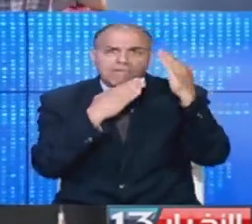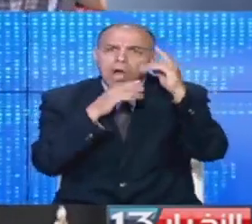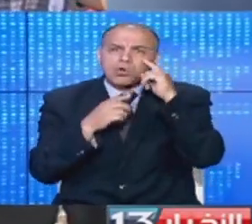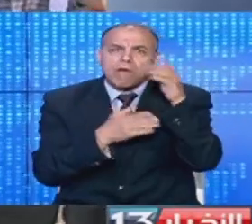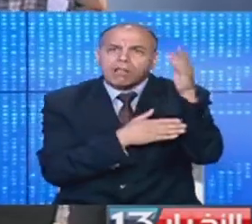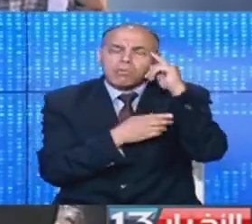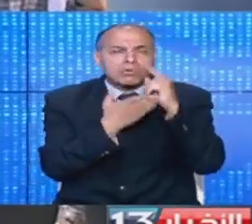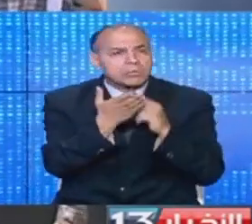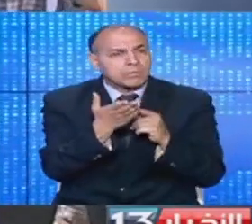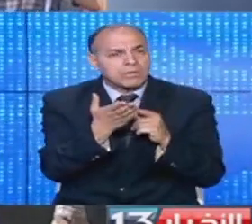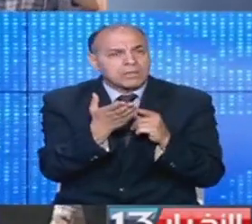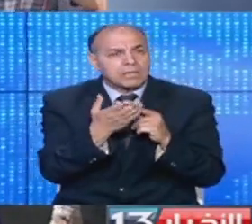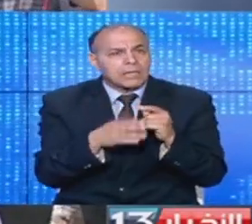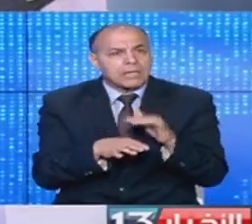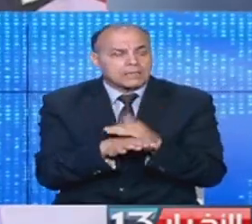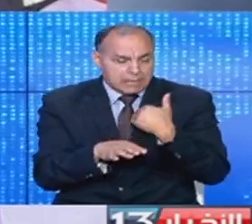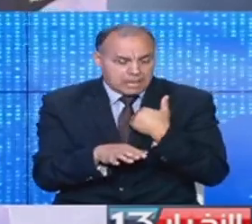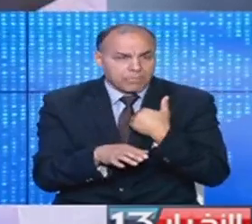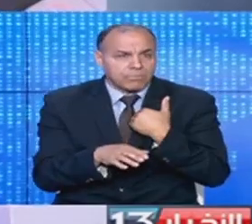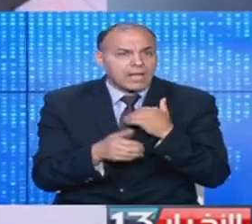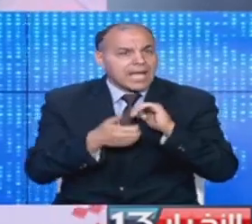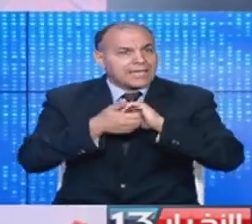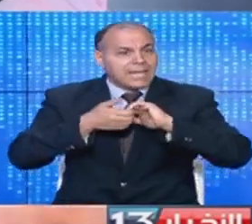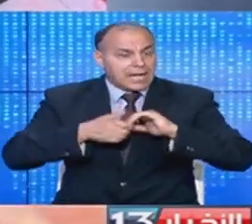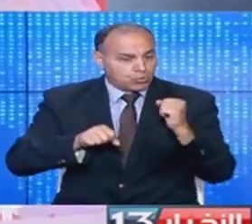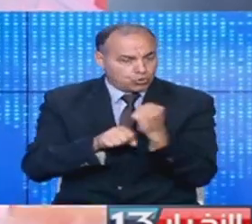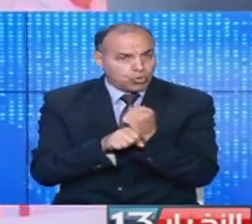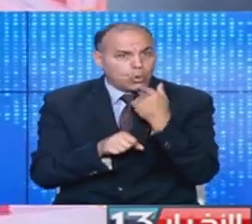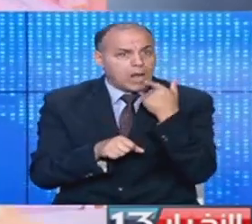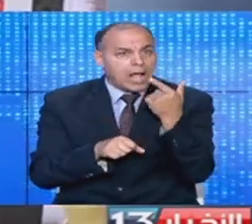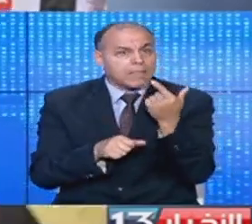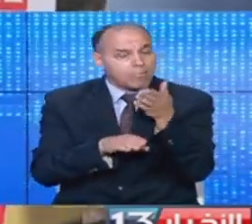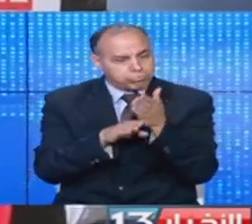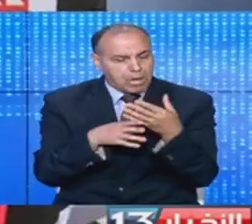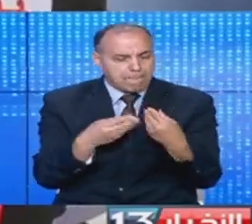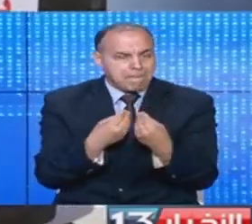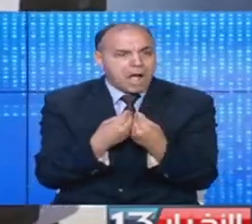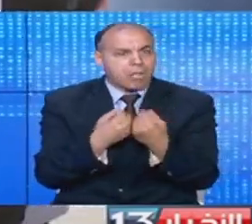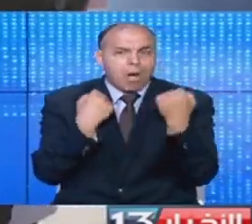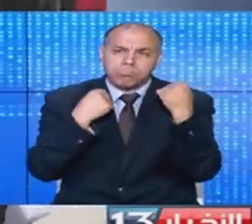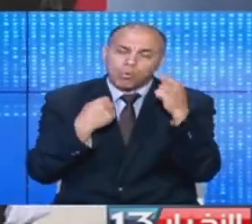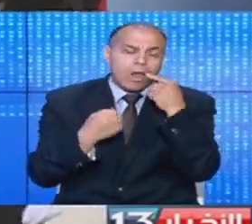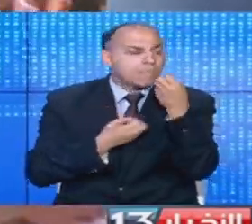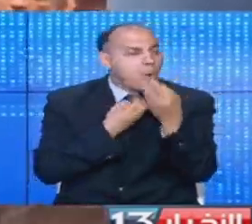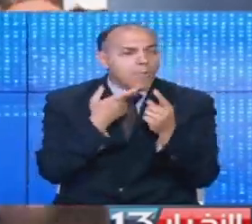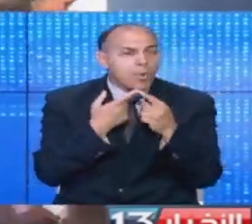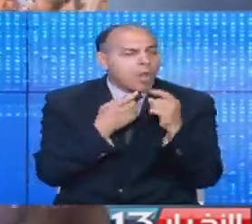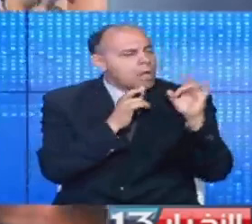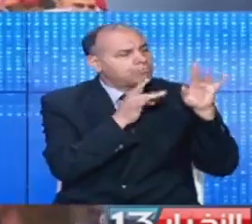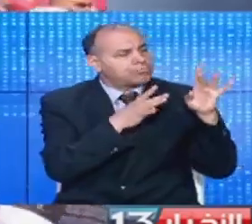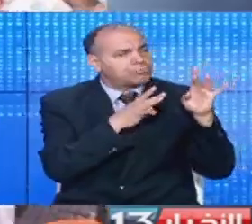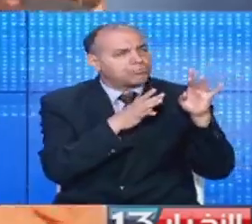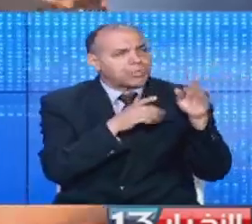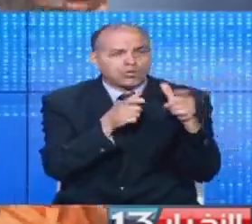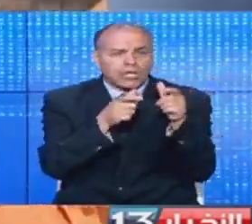رب والغسيله نحسها متاعي انا. الاتحاد العام التونسي للشغل كان حاضرا في هذه الوقفه معبرا عن رفضه